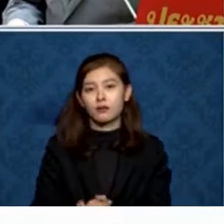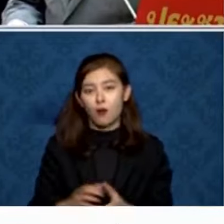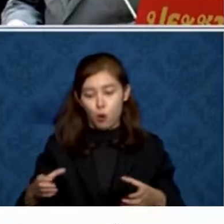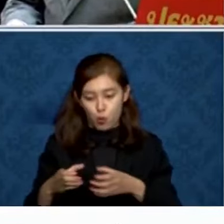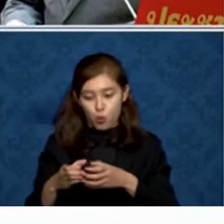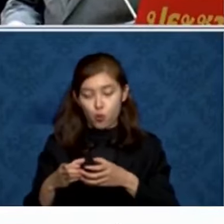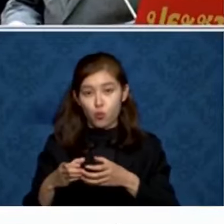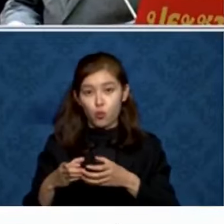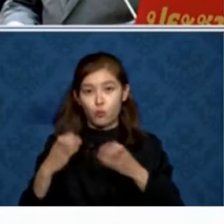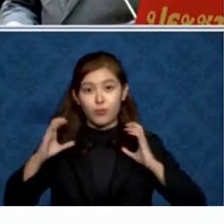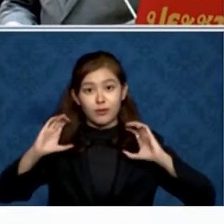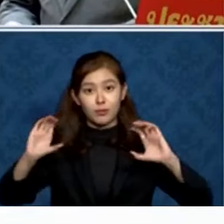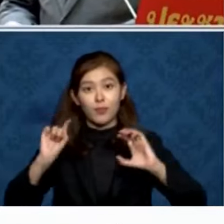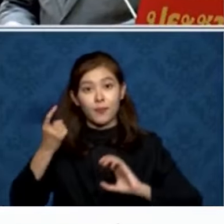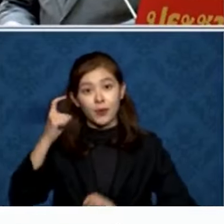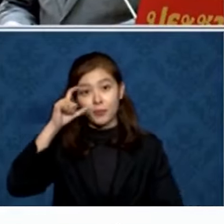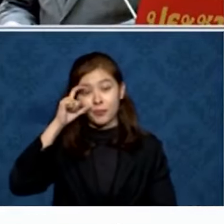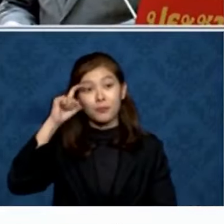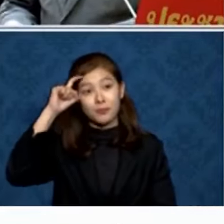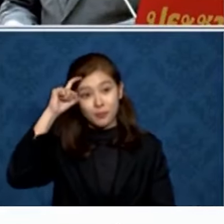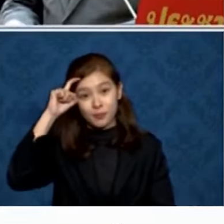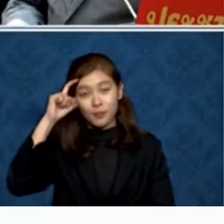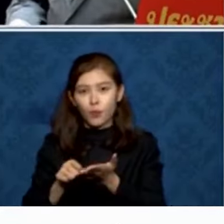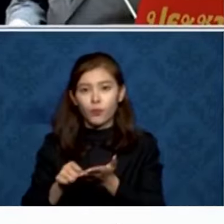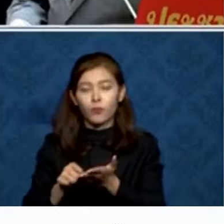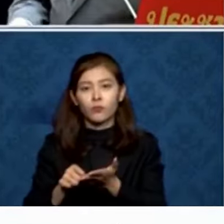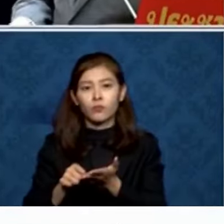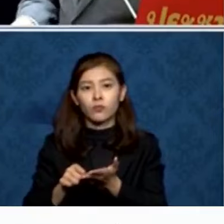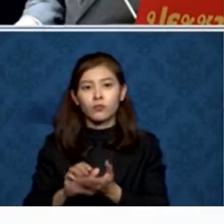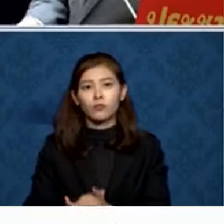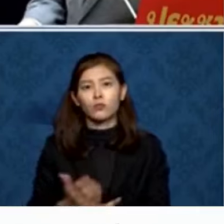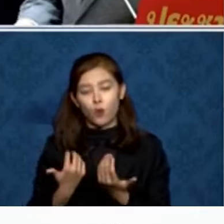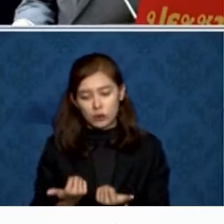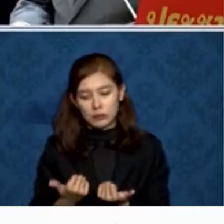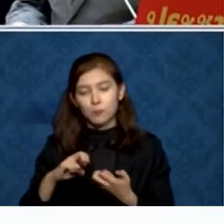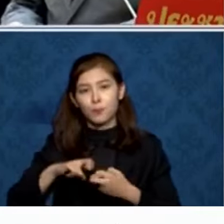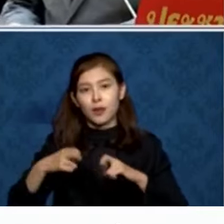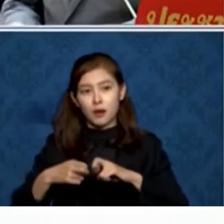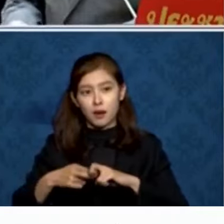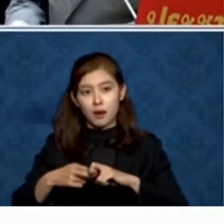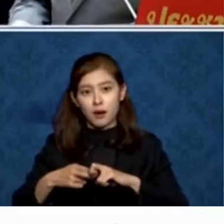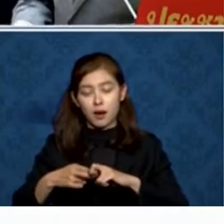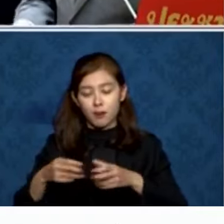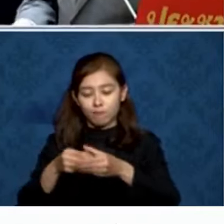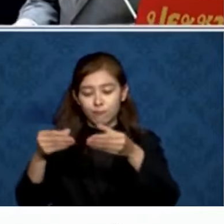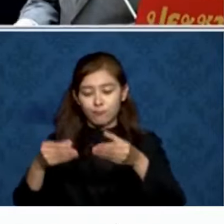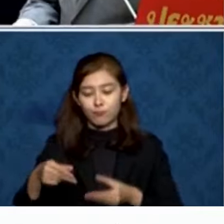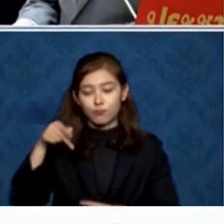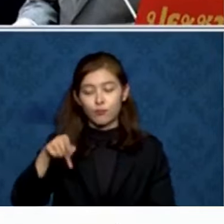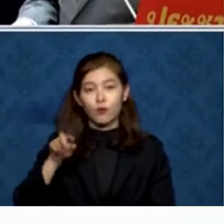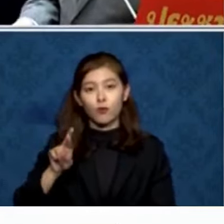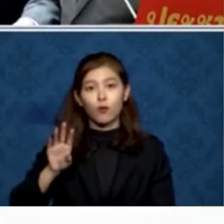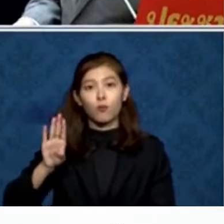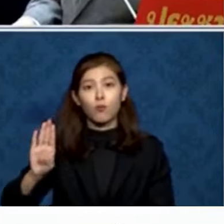ใช้เวลาไปตั้งรัฐบาลเพื่อนรักหักเหลี่ยมโหดซะหลายเดือนทำให้งบประมาณฉบับนี้ไปบังคับใช้